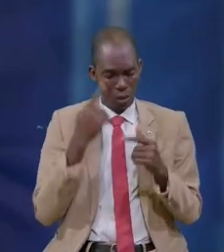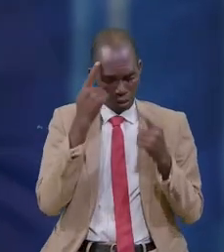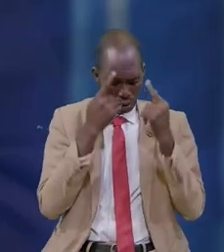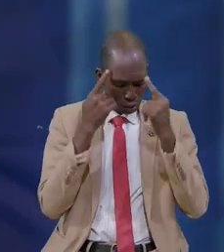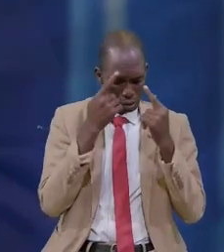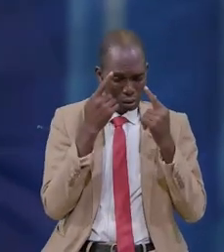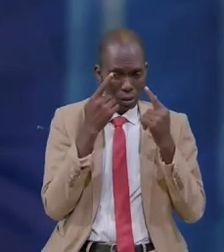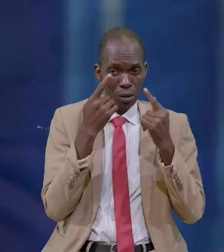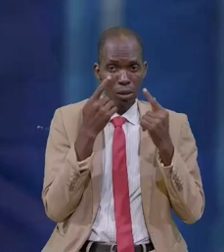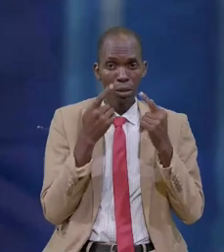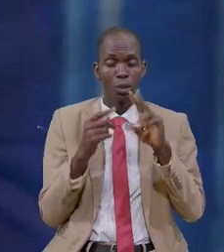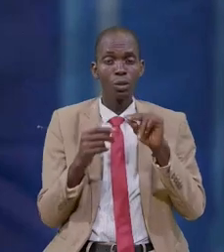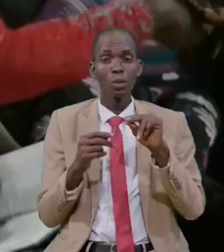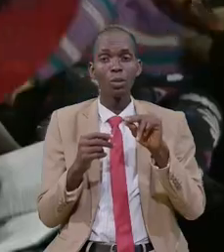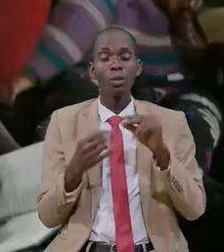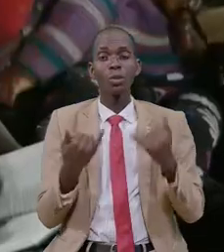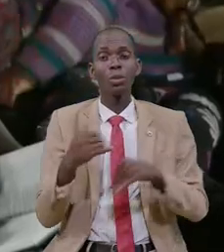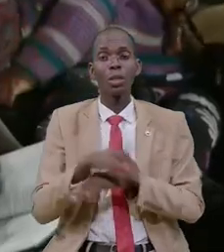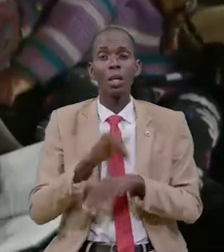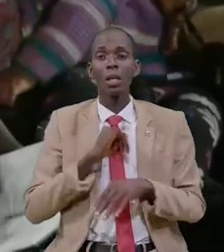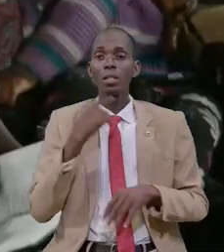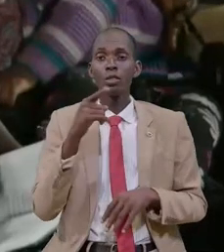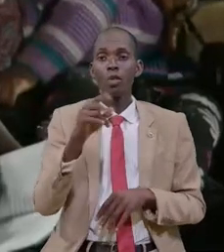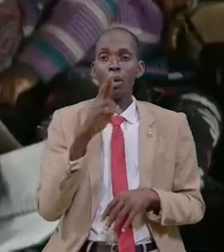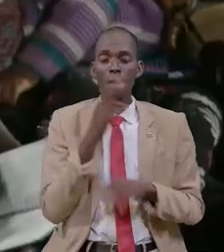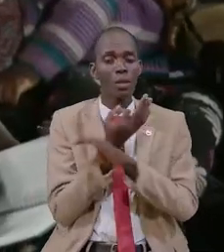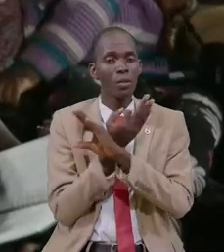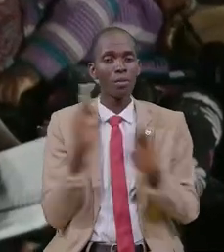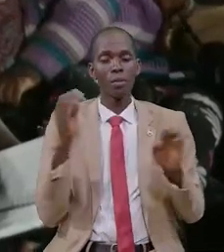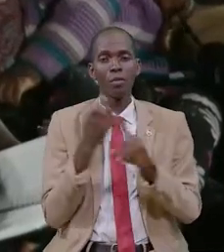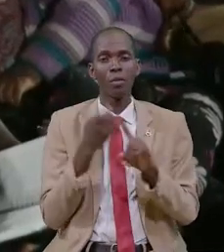J'ai dit ce soir, tu es délivré de la prison.